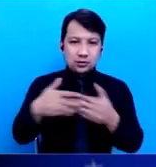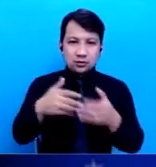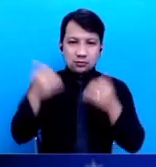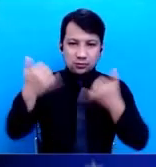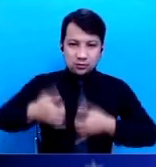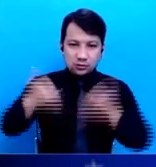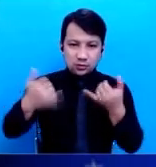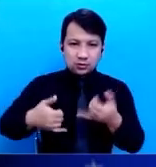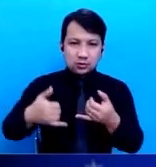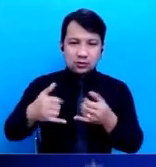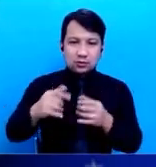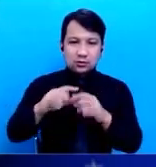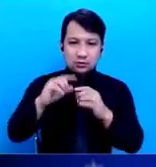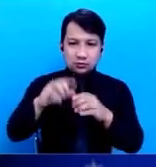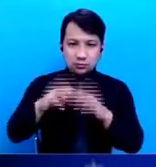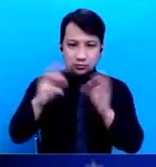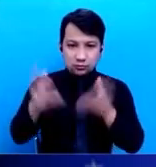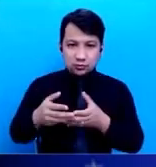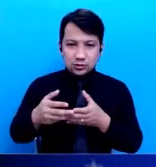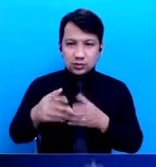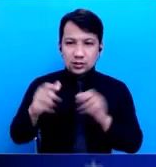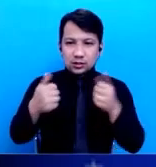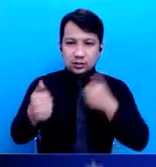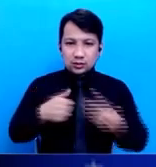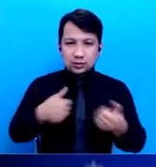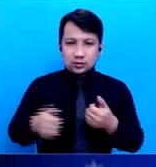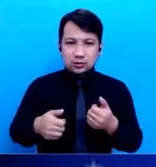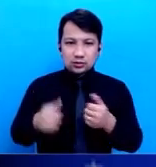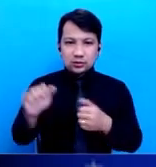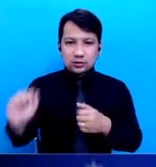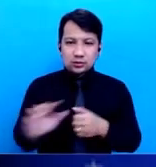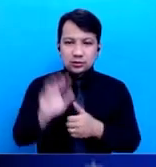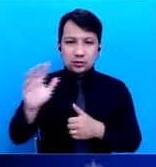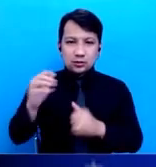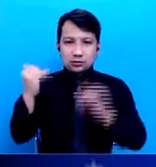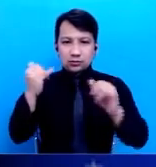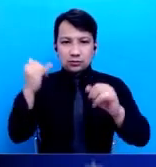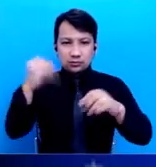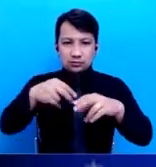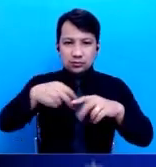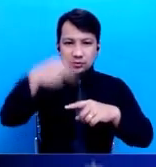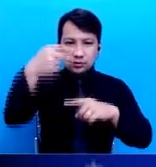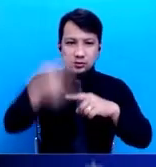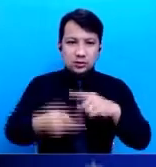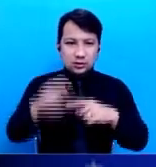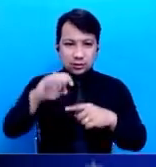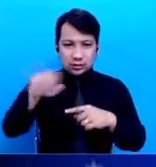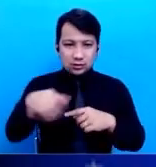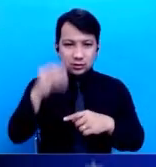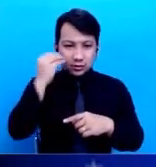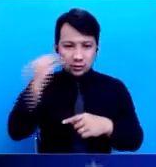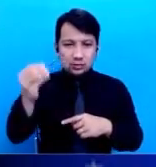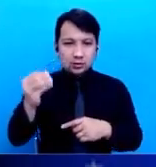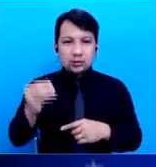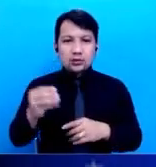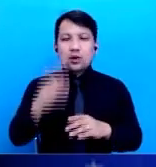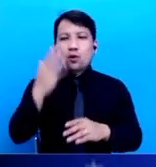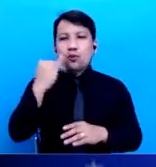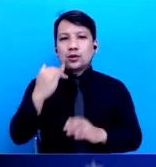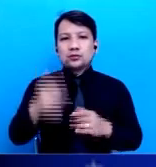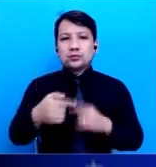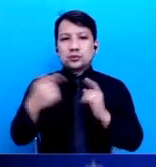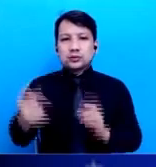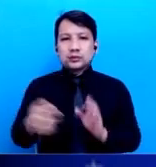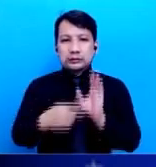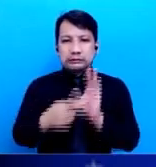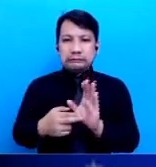World Athletics Indoor Championship ang Asia's top pole vaulter na si EJ Obiena. Hindi inendorso ng Philippine Athletics Track